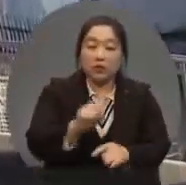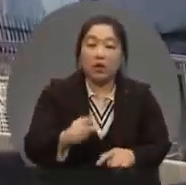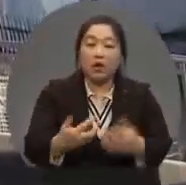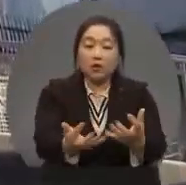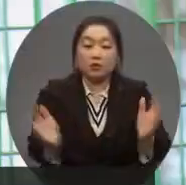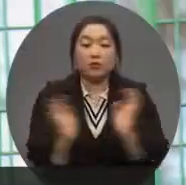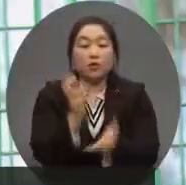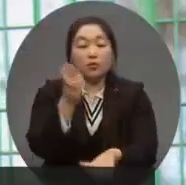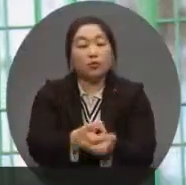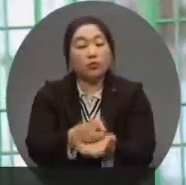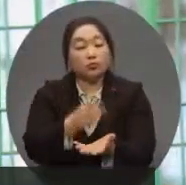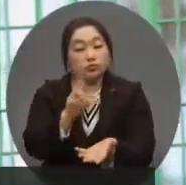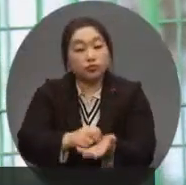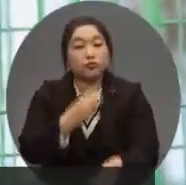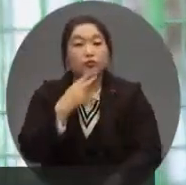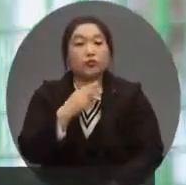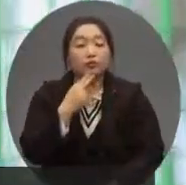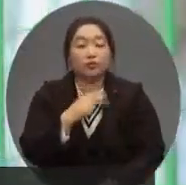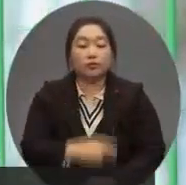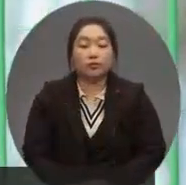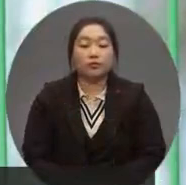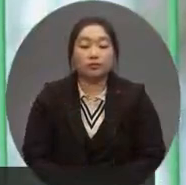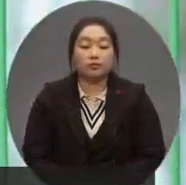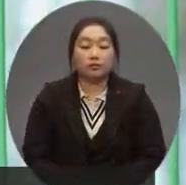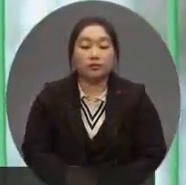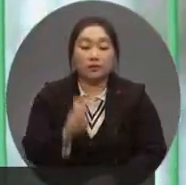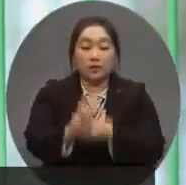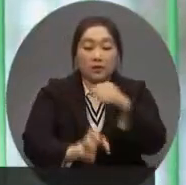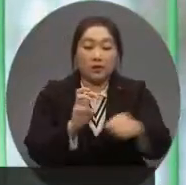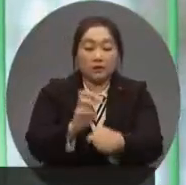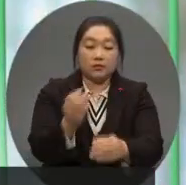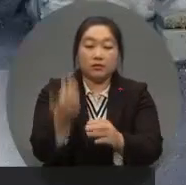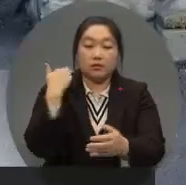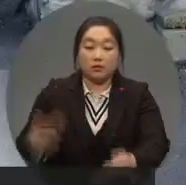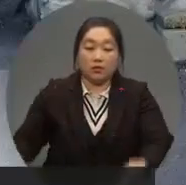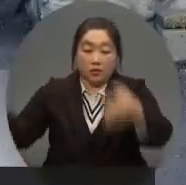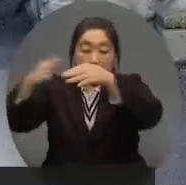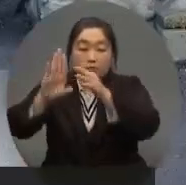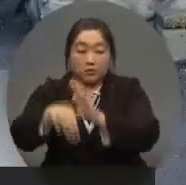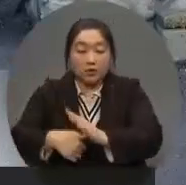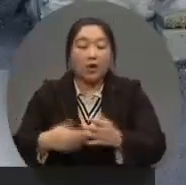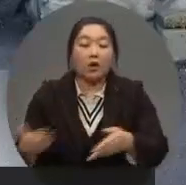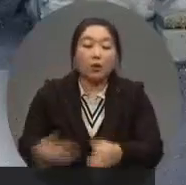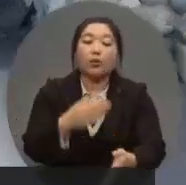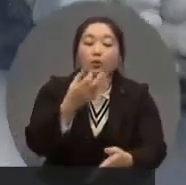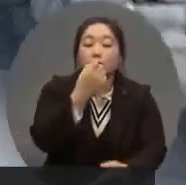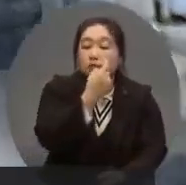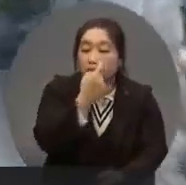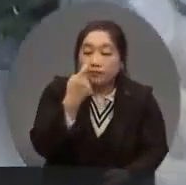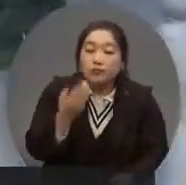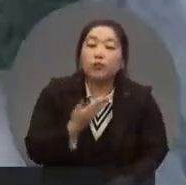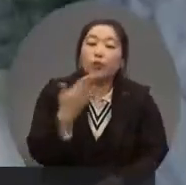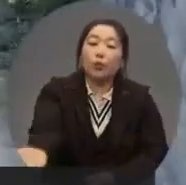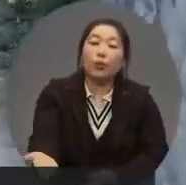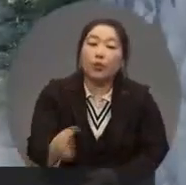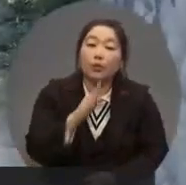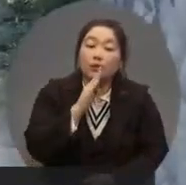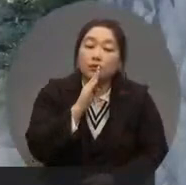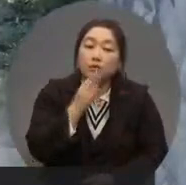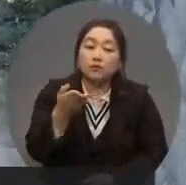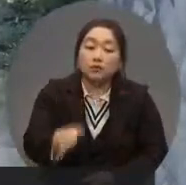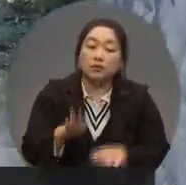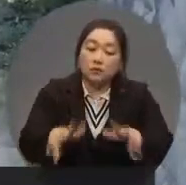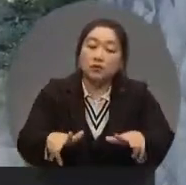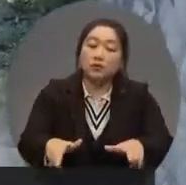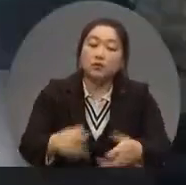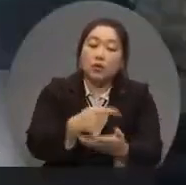법적으로 문제 없다는 입장입니다. 30여 년전 건물을 지을 당시부터 도로로 사용하도록 편의를 제공해 왔지만